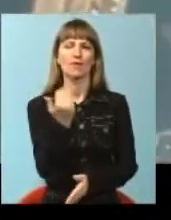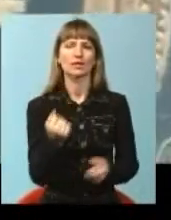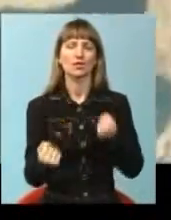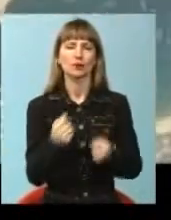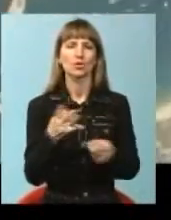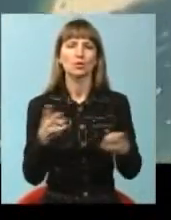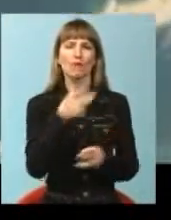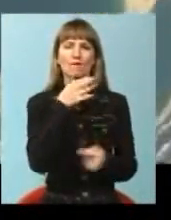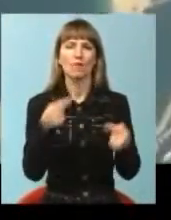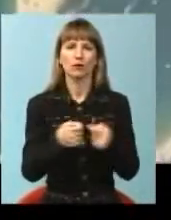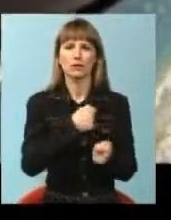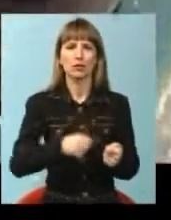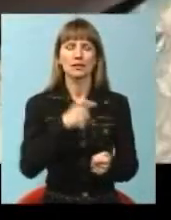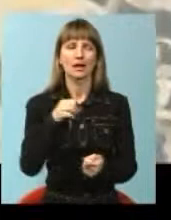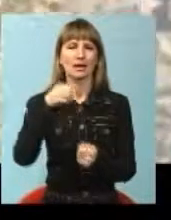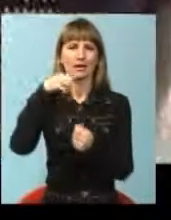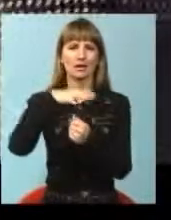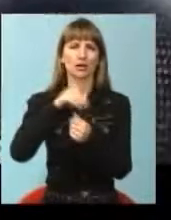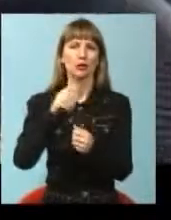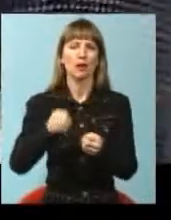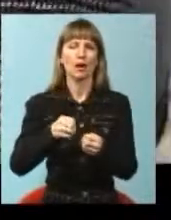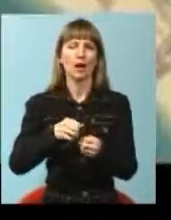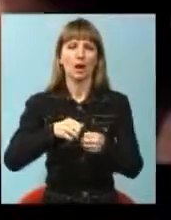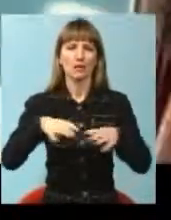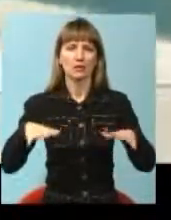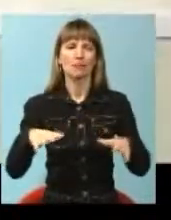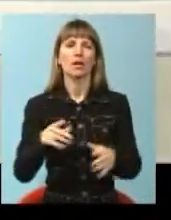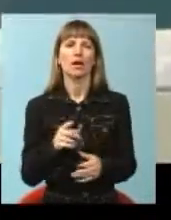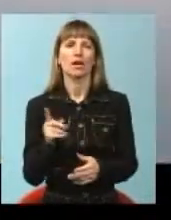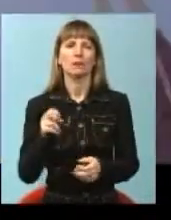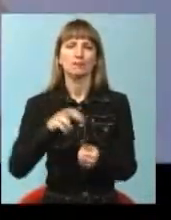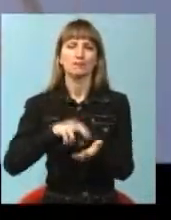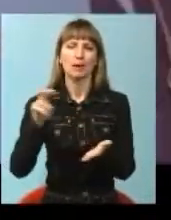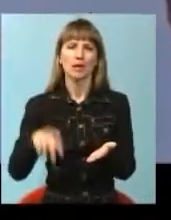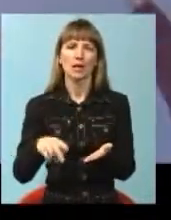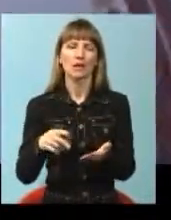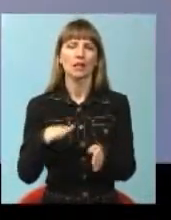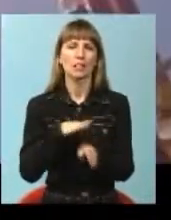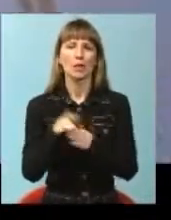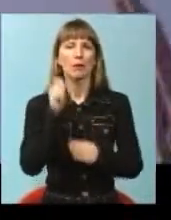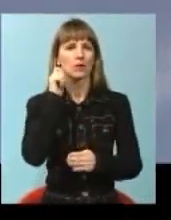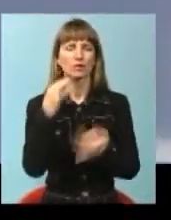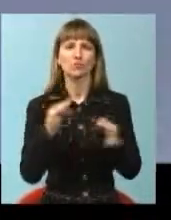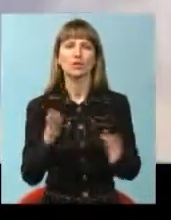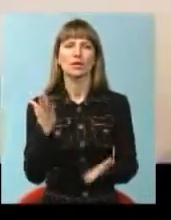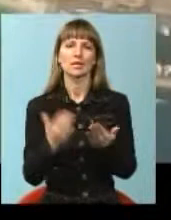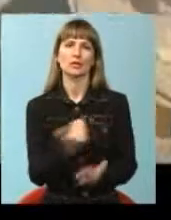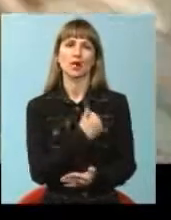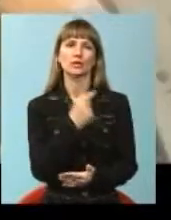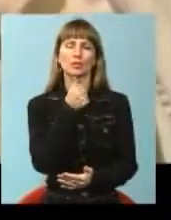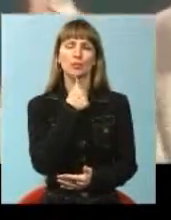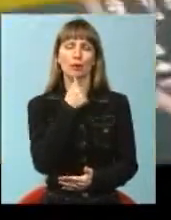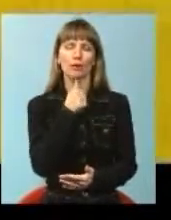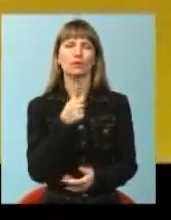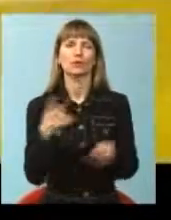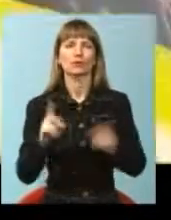– вчасно смикнути за кільце, аби він розкрився. Щоправда, стрибати з парашутом неповнолітнім не дозволяється. Тож, якщо захочете